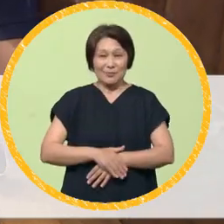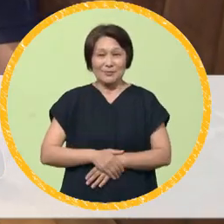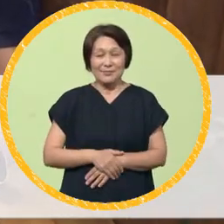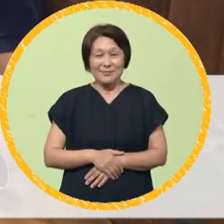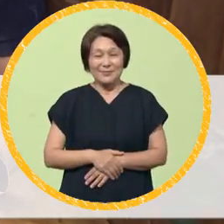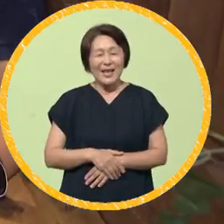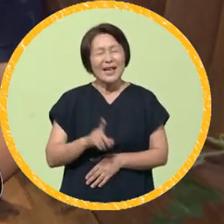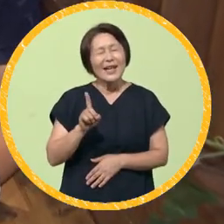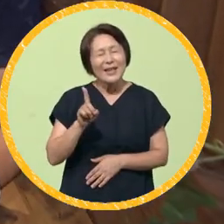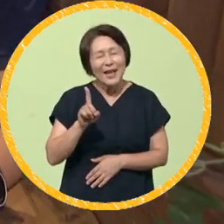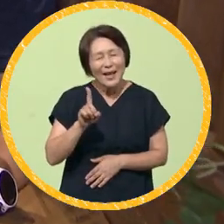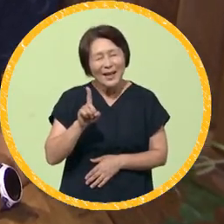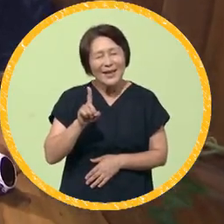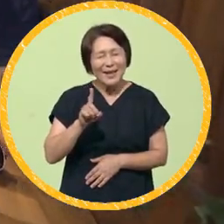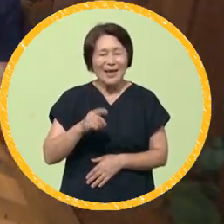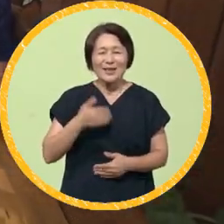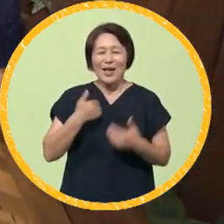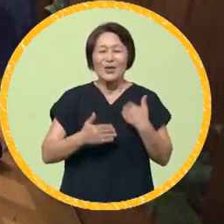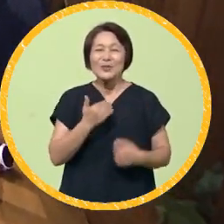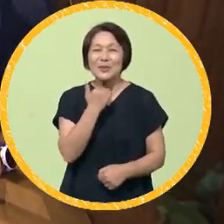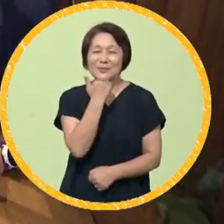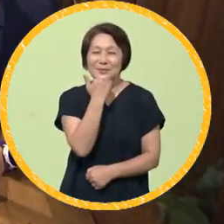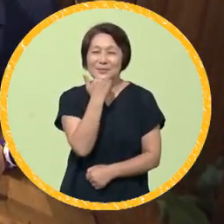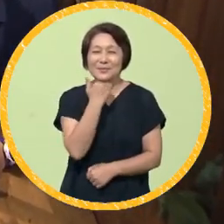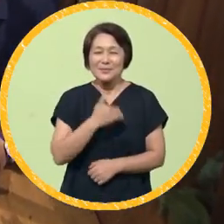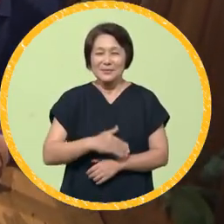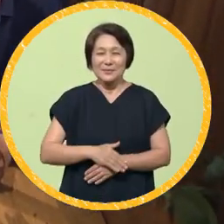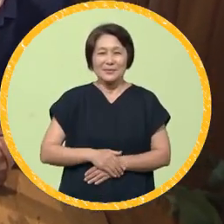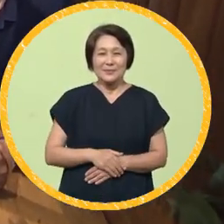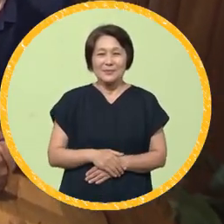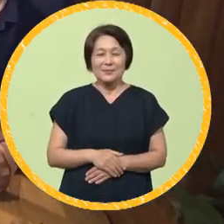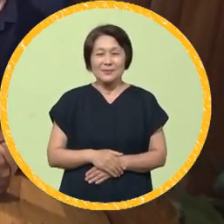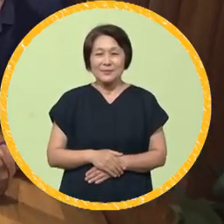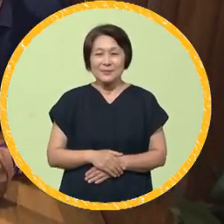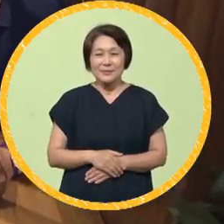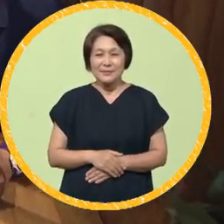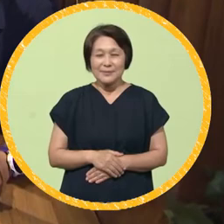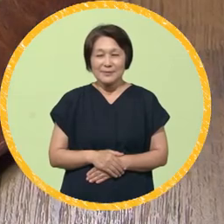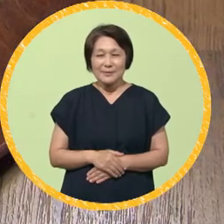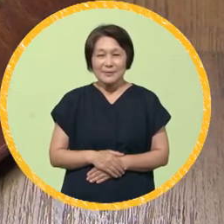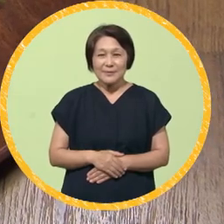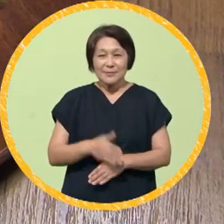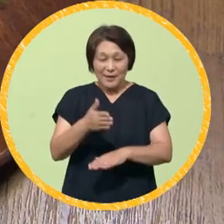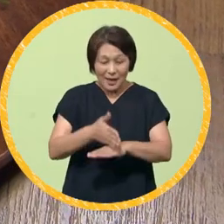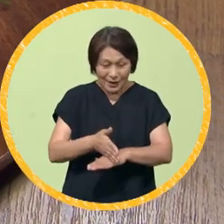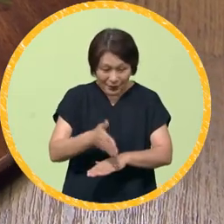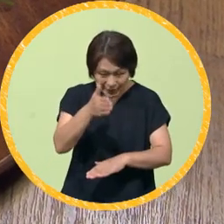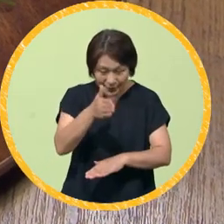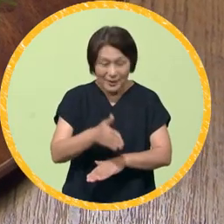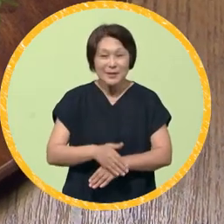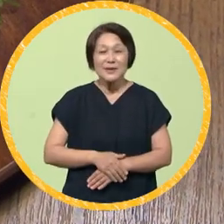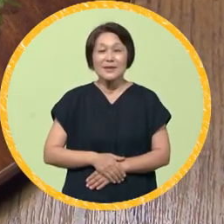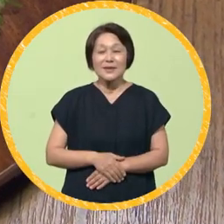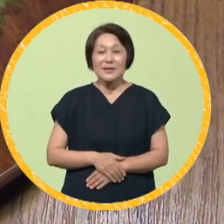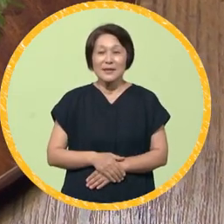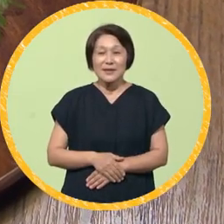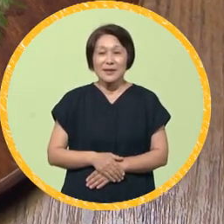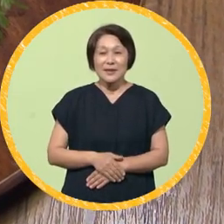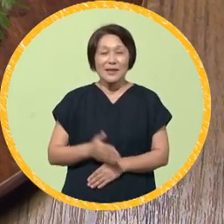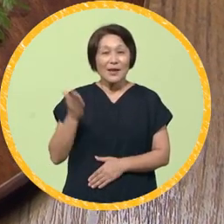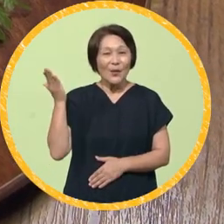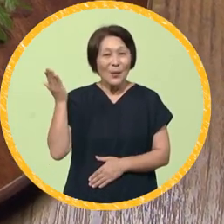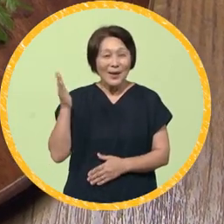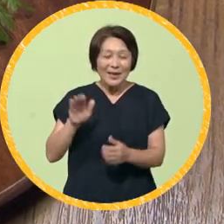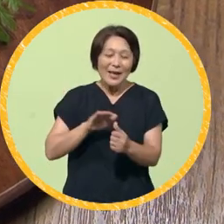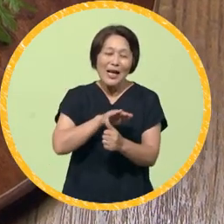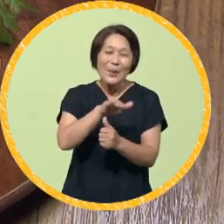なものが来るのか、 はい、お願いします 。はい、おお、ありがとうございます。いや、すごい可